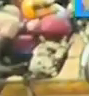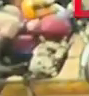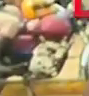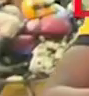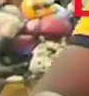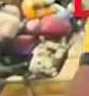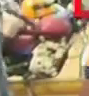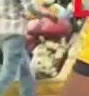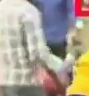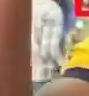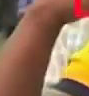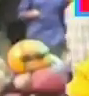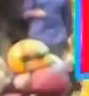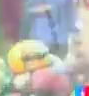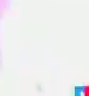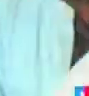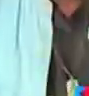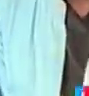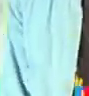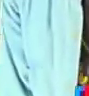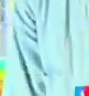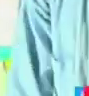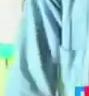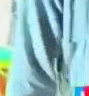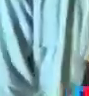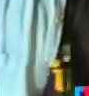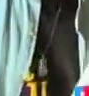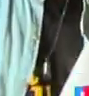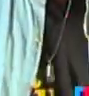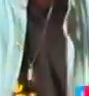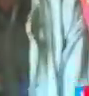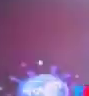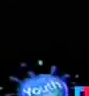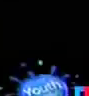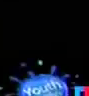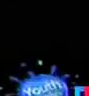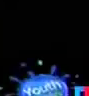Machali madem na mavijana wote tokelezeni bana King Kong nikikujanga fast anafanya gamanyole za manda.